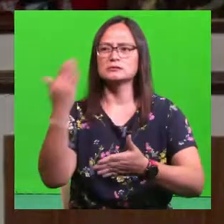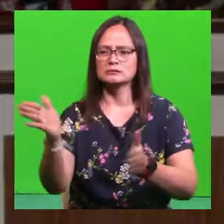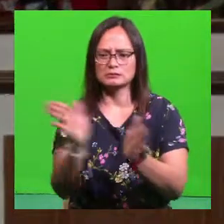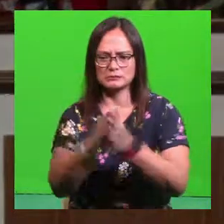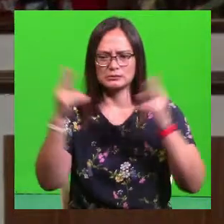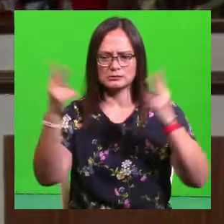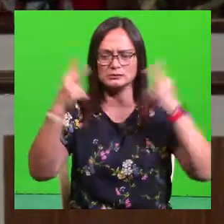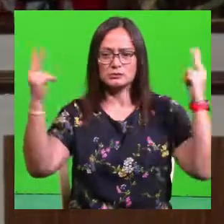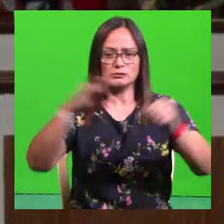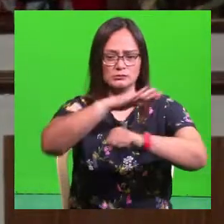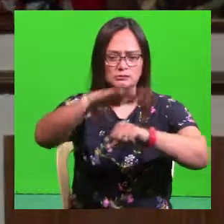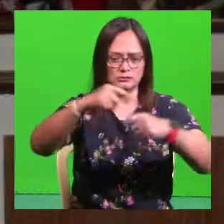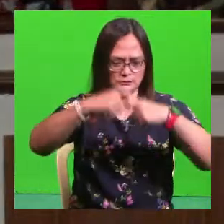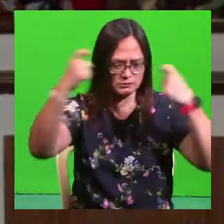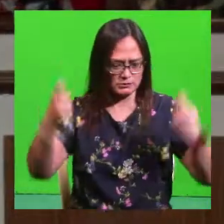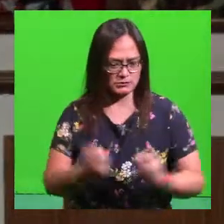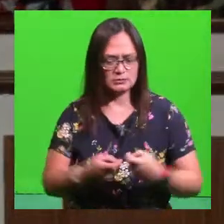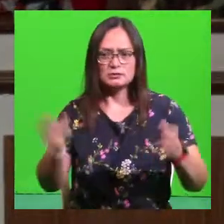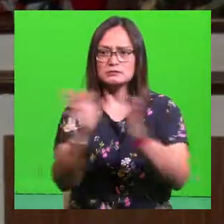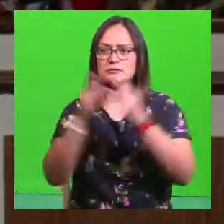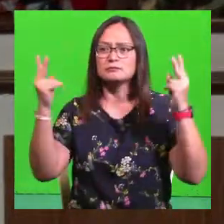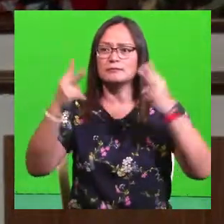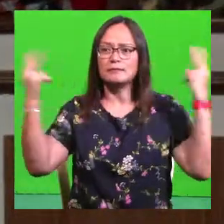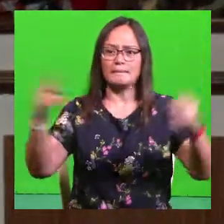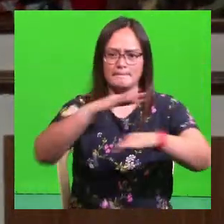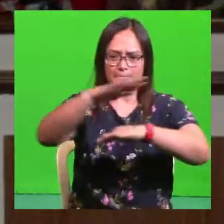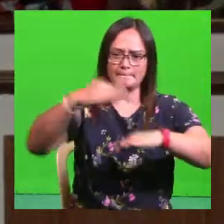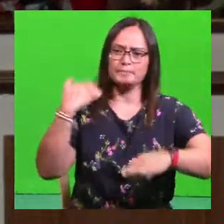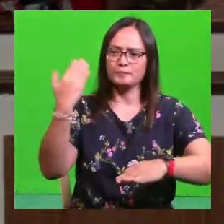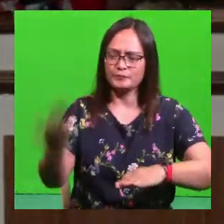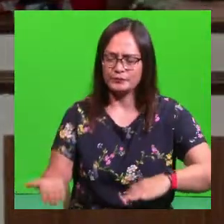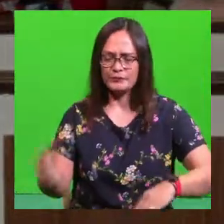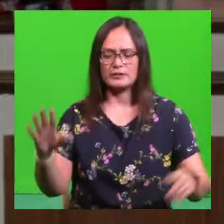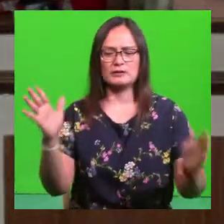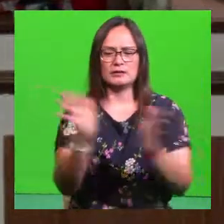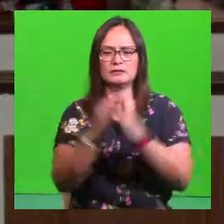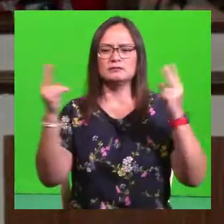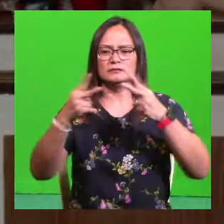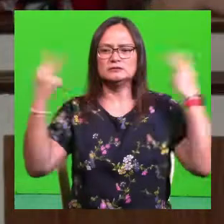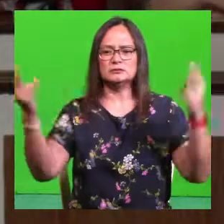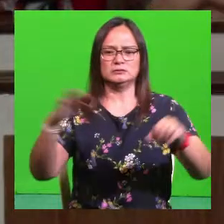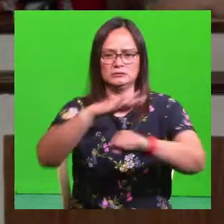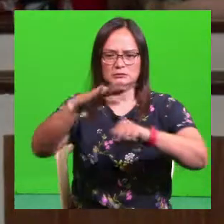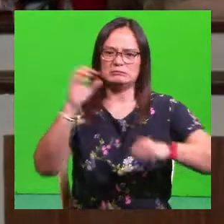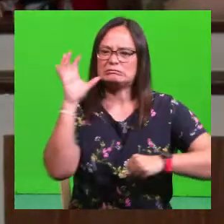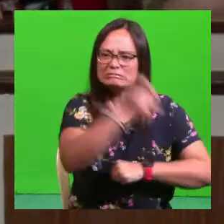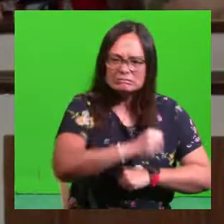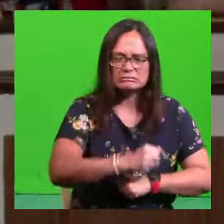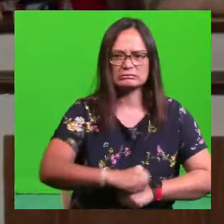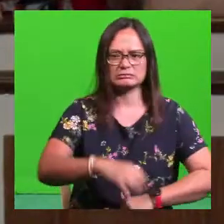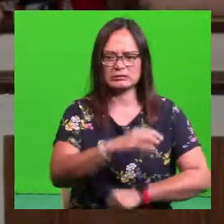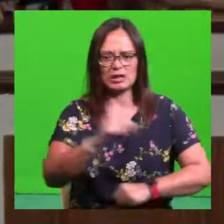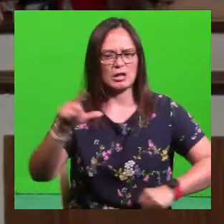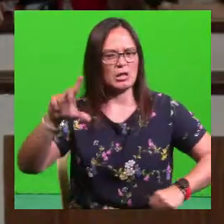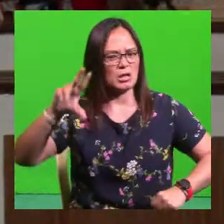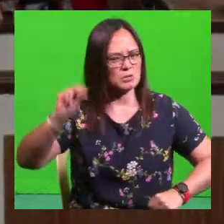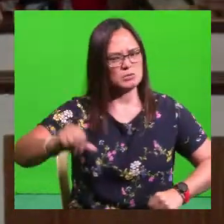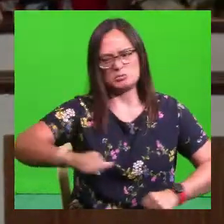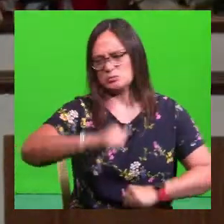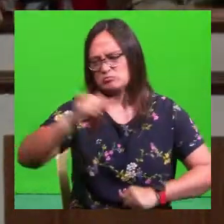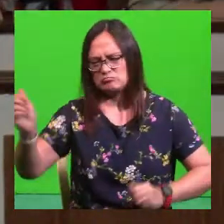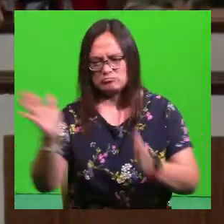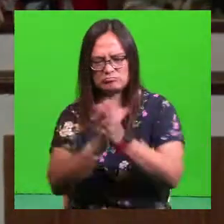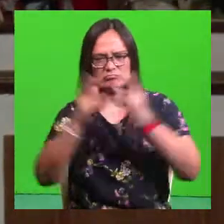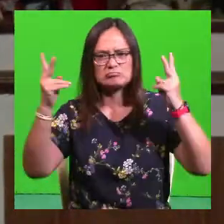victorious over corruption. Wala nang ibang tagumpay na napakatayog kundi ang tagumpay